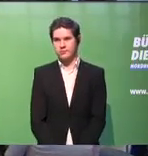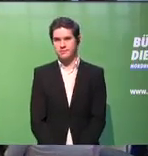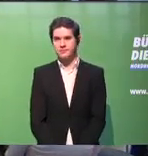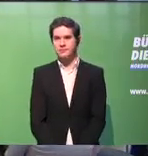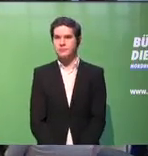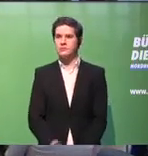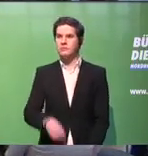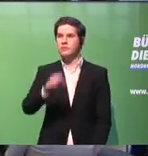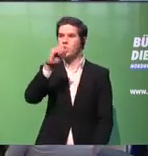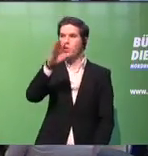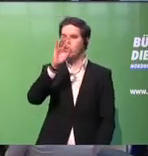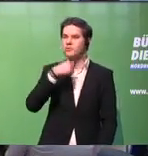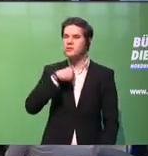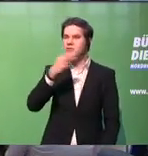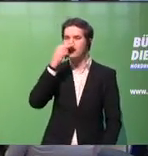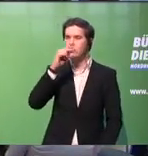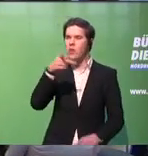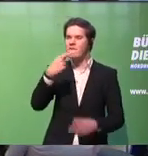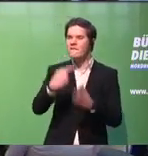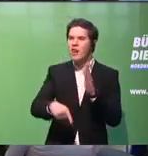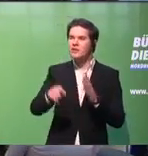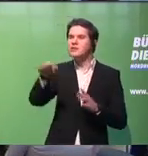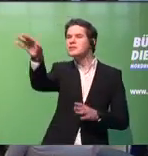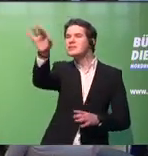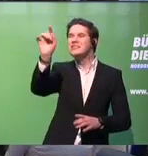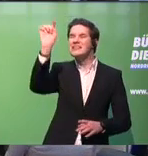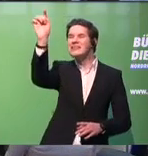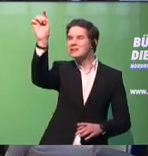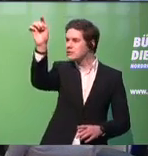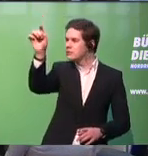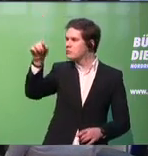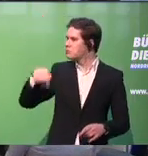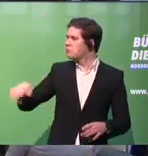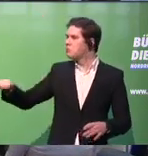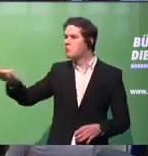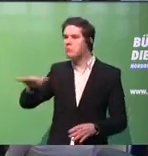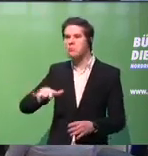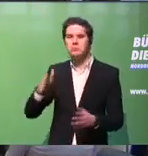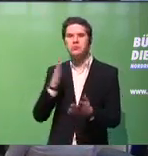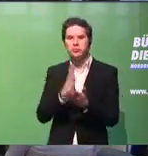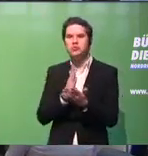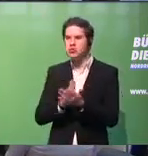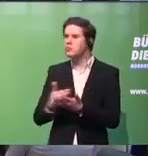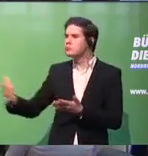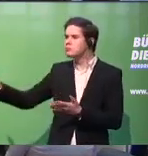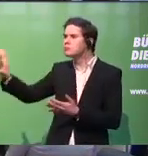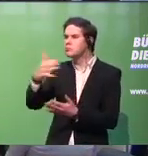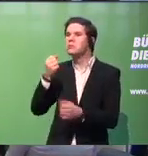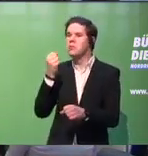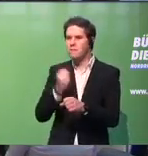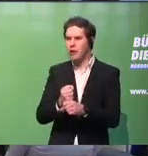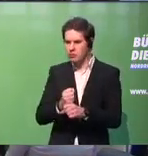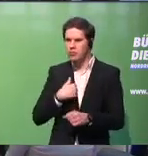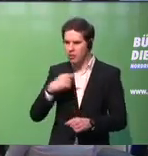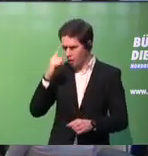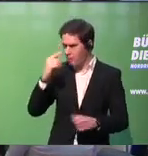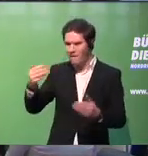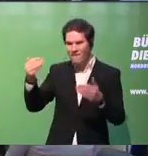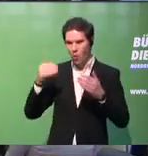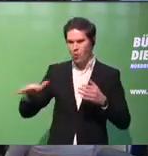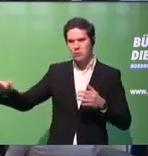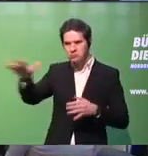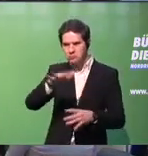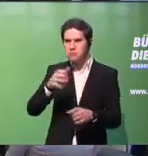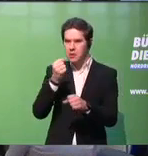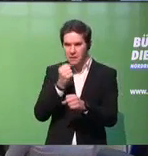So, da ganz hinten sehe ich noch Stimmzettel abzugeben. Hier vorne sehe ich gar keine mehr. Da gehe ich davon aus, dass hier vorne auch